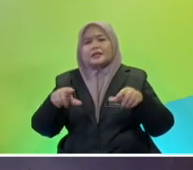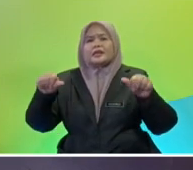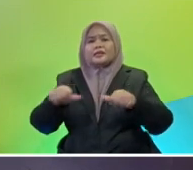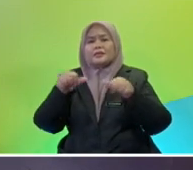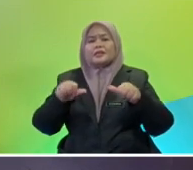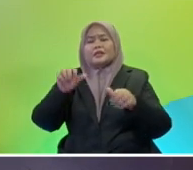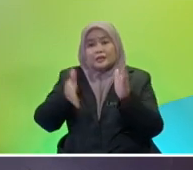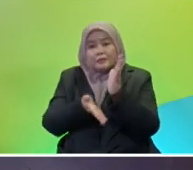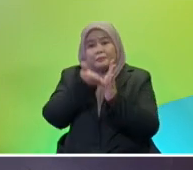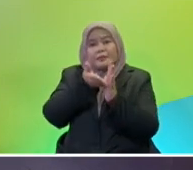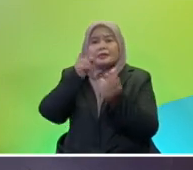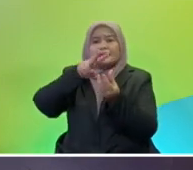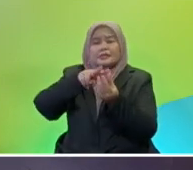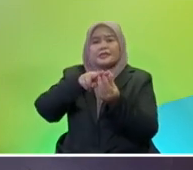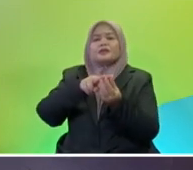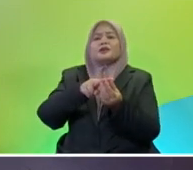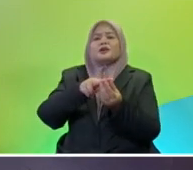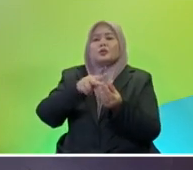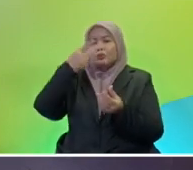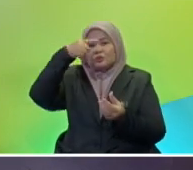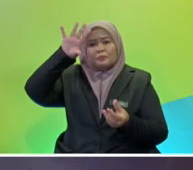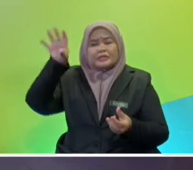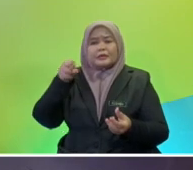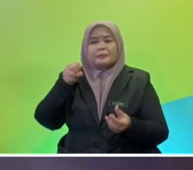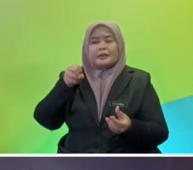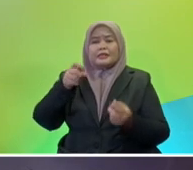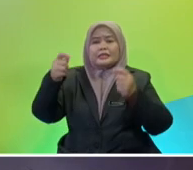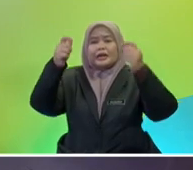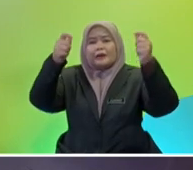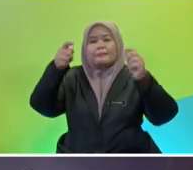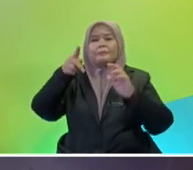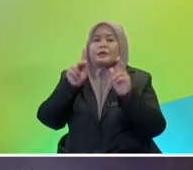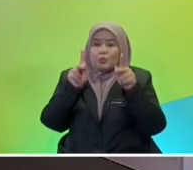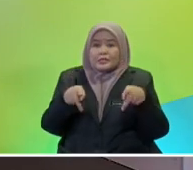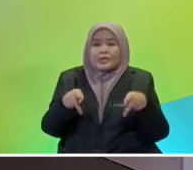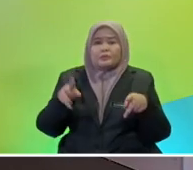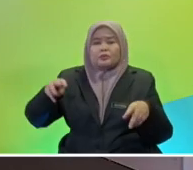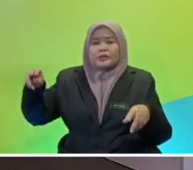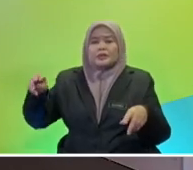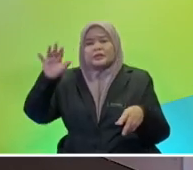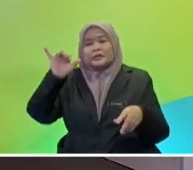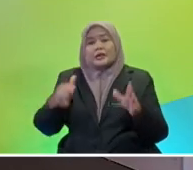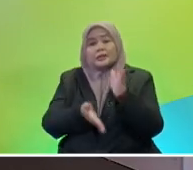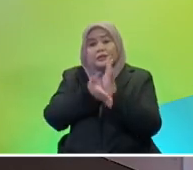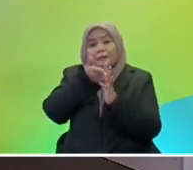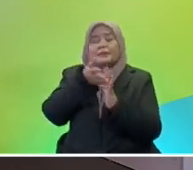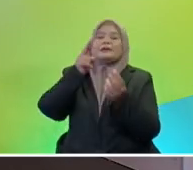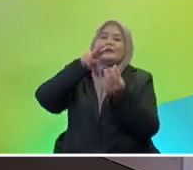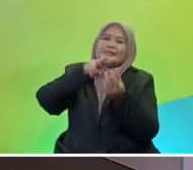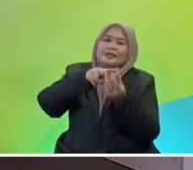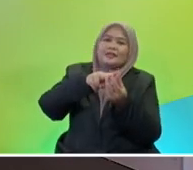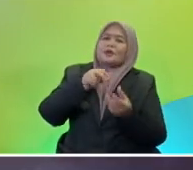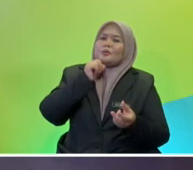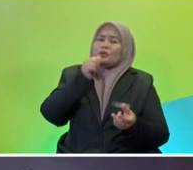mungkin yang lebih berkesan untuk mencapai tahap penguasaannya kita melihat tahap penguasaan murid yang lebih berkesan